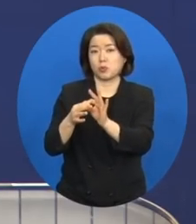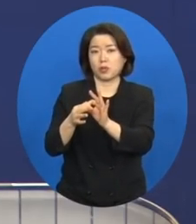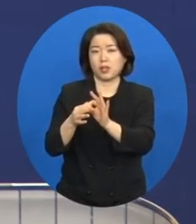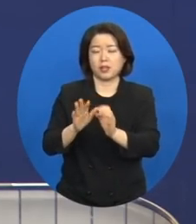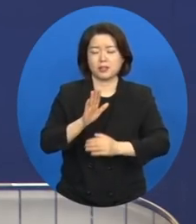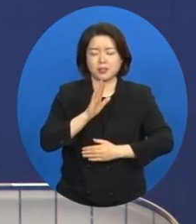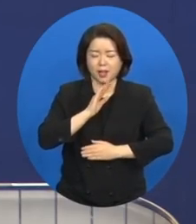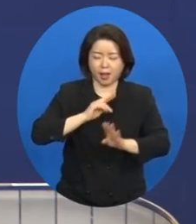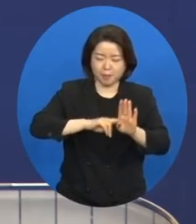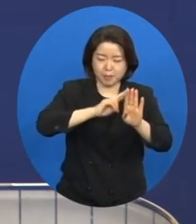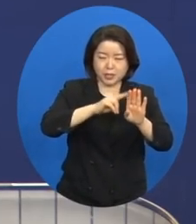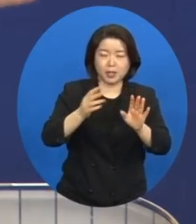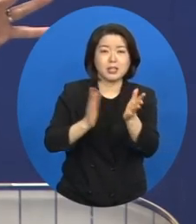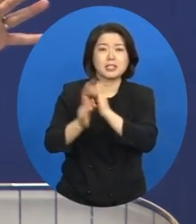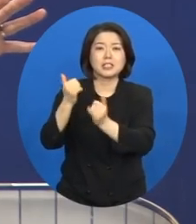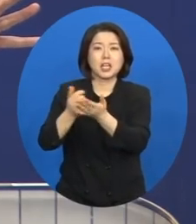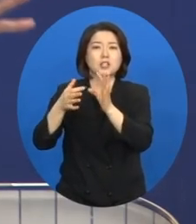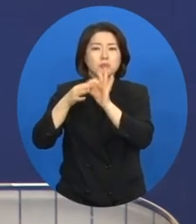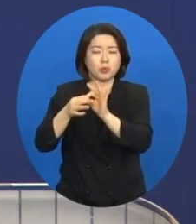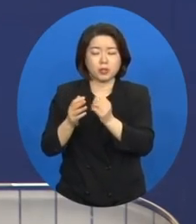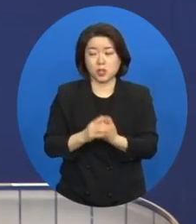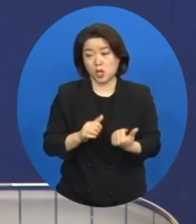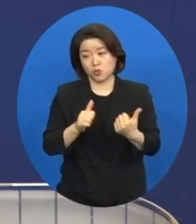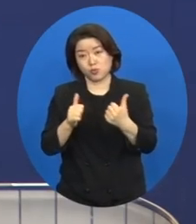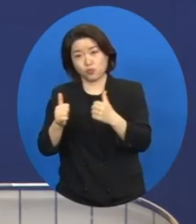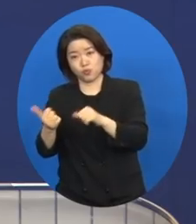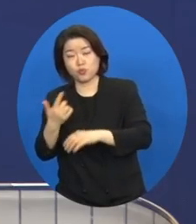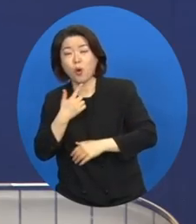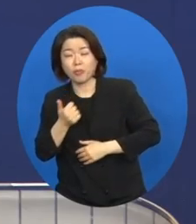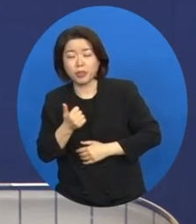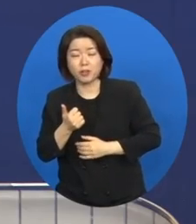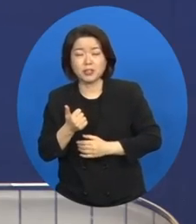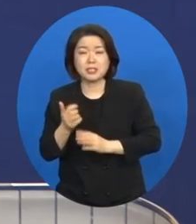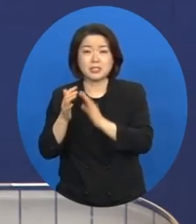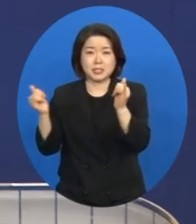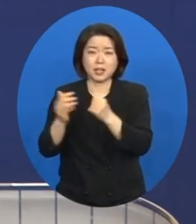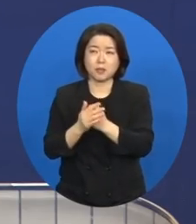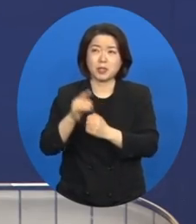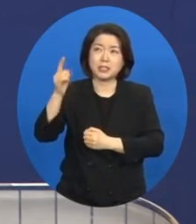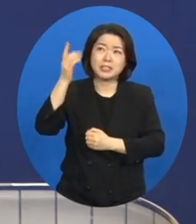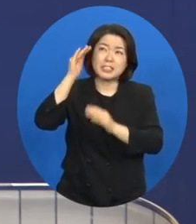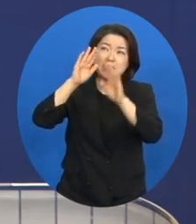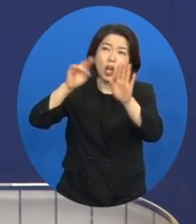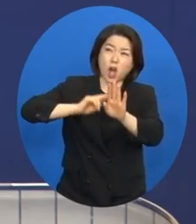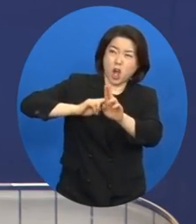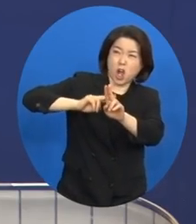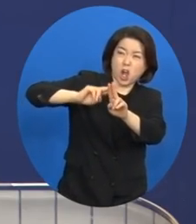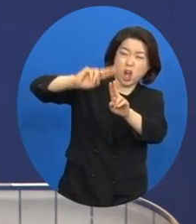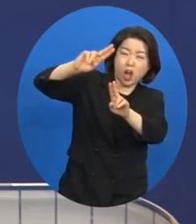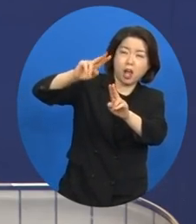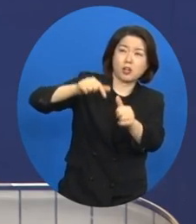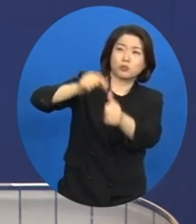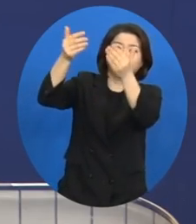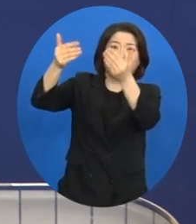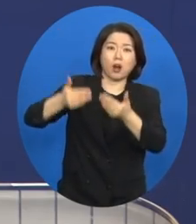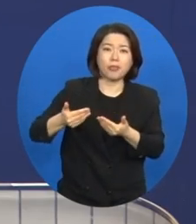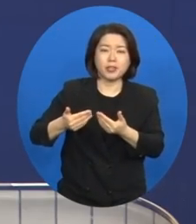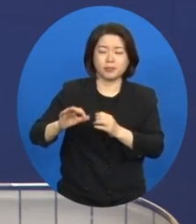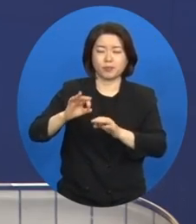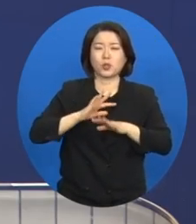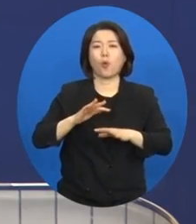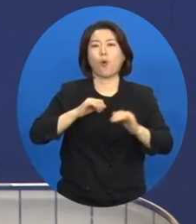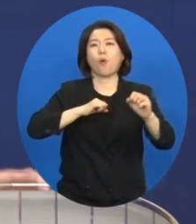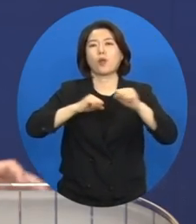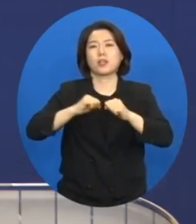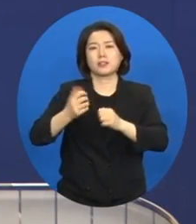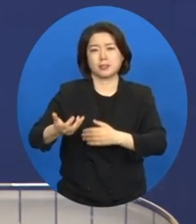베델이신 예수님을 통해서 죽어간 이들이 그 천국 계단을 타고 올라가서 구원을 얻는 놀라운 역사를 보게